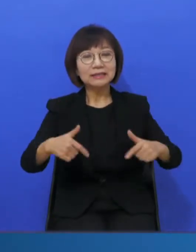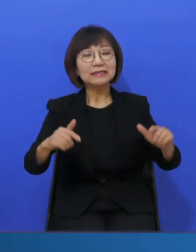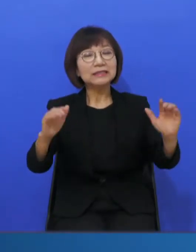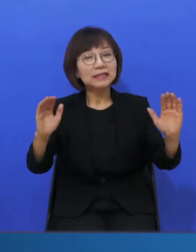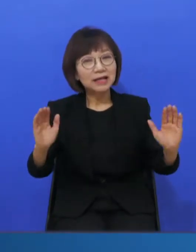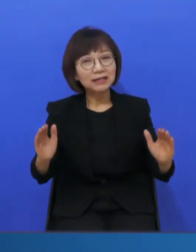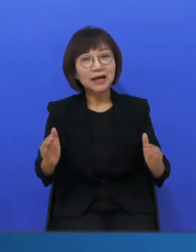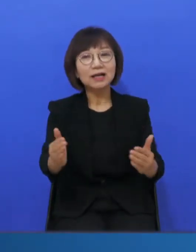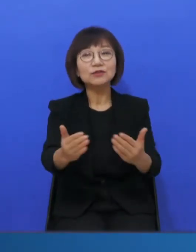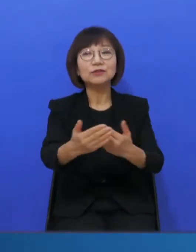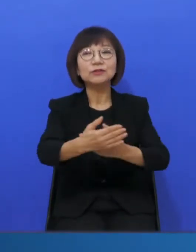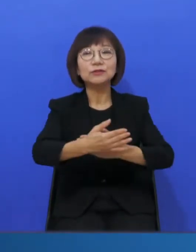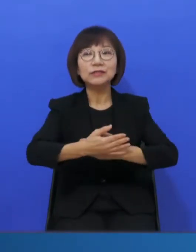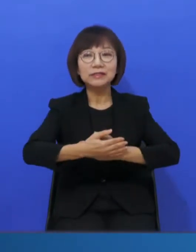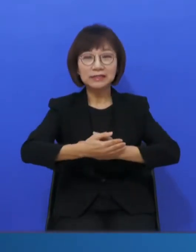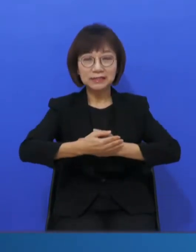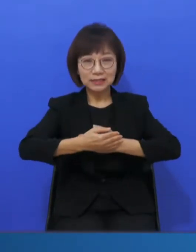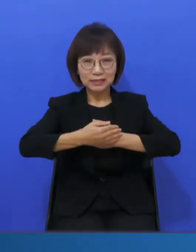품에 늘